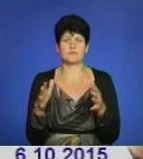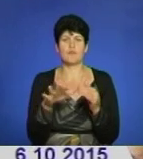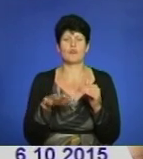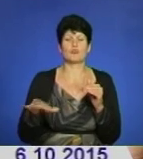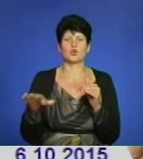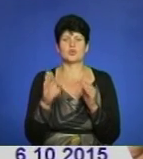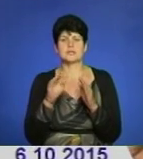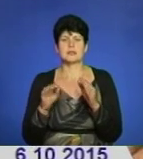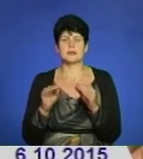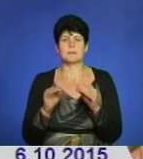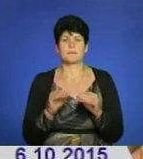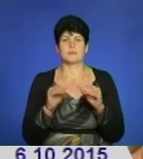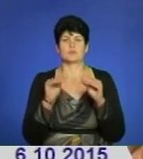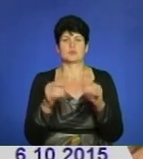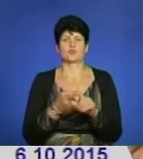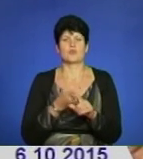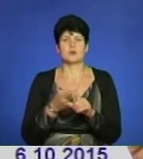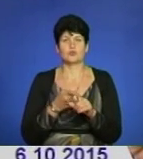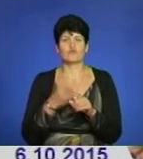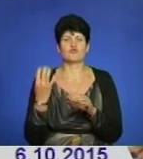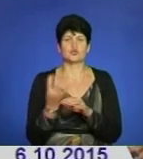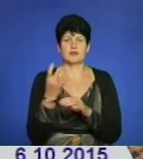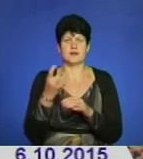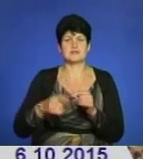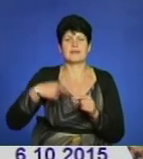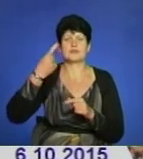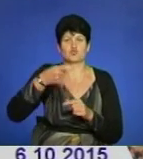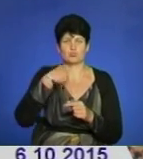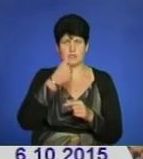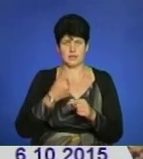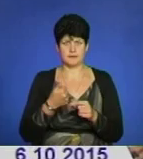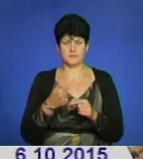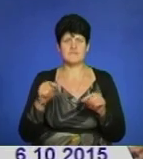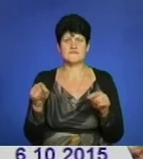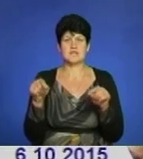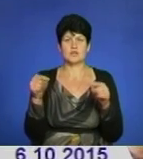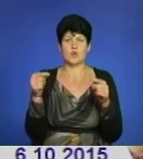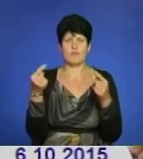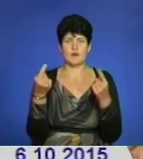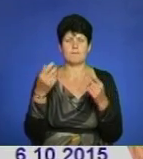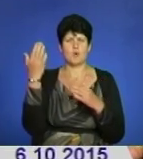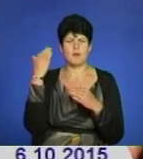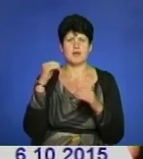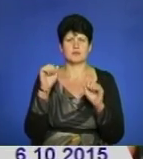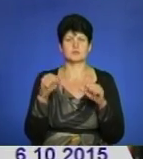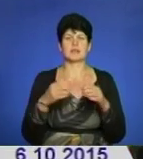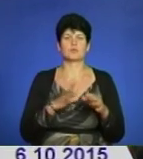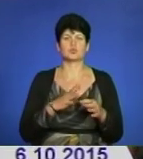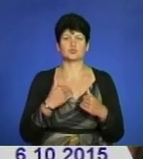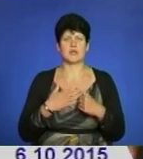площі під посадку картоплі фактично у 4 рази на наступний рік. Тобто відновлюємо попередні потужності, які у нас були.